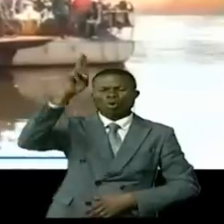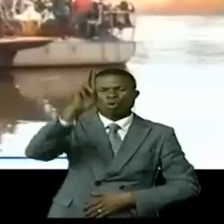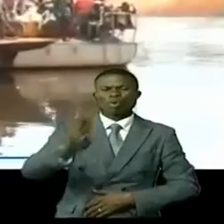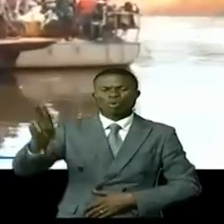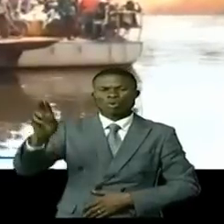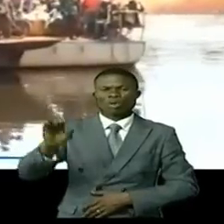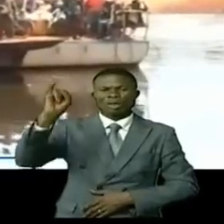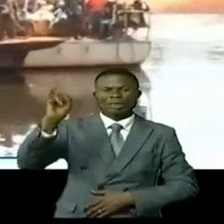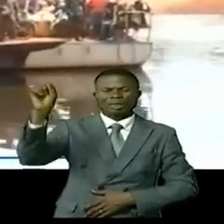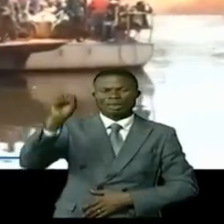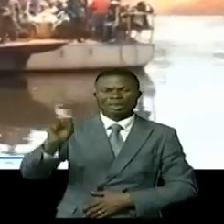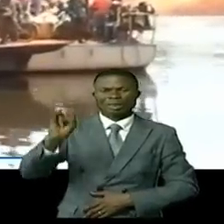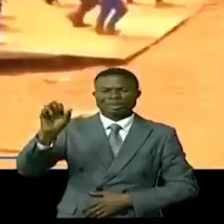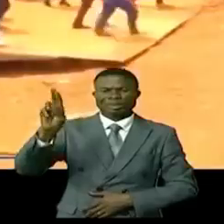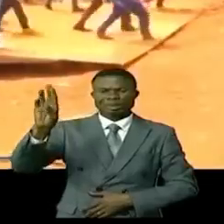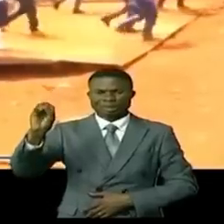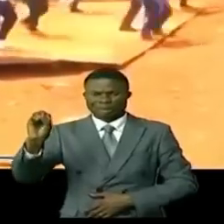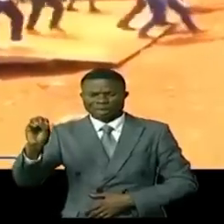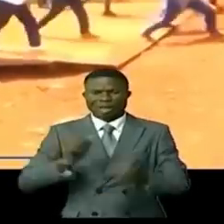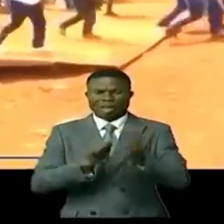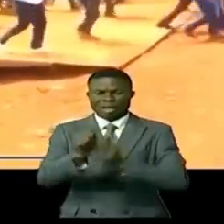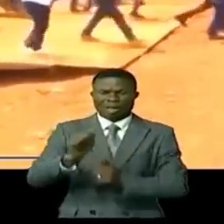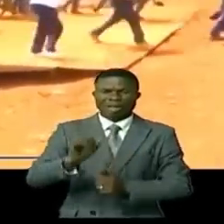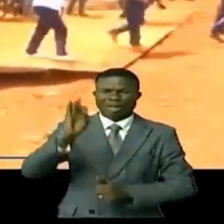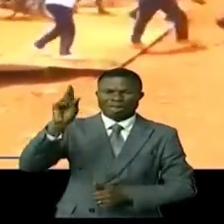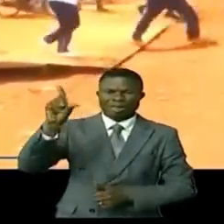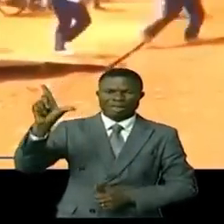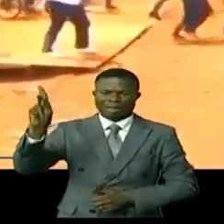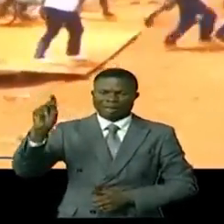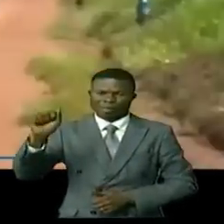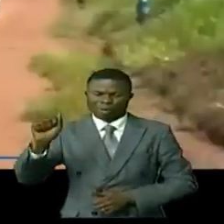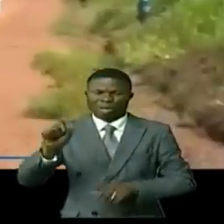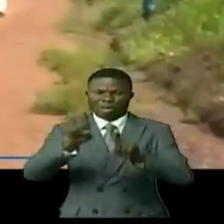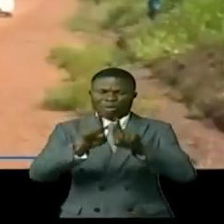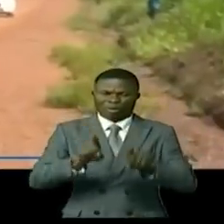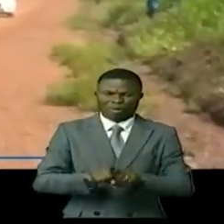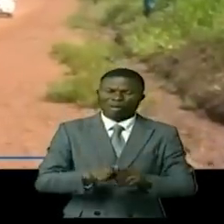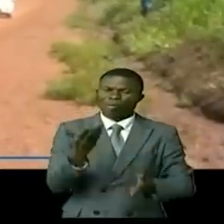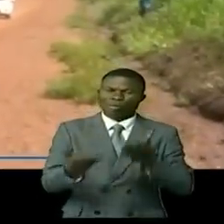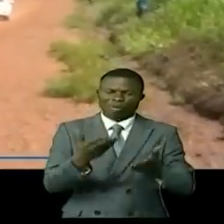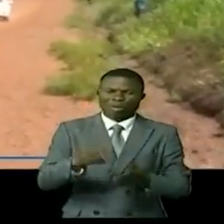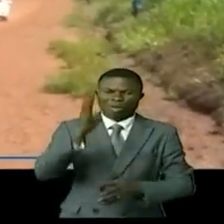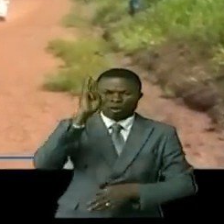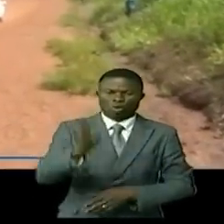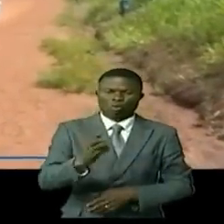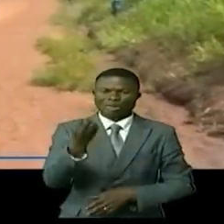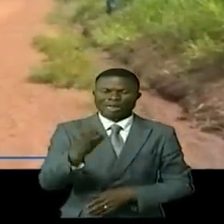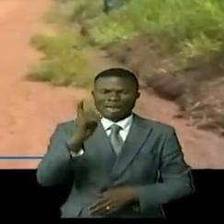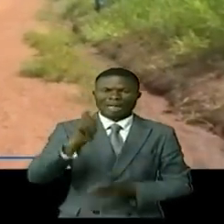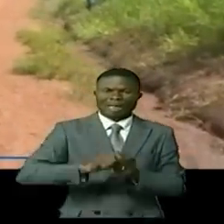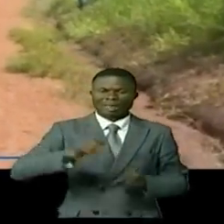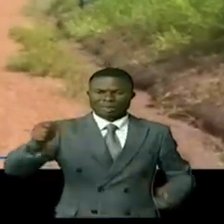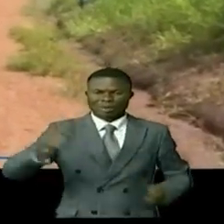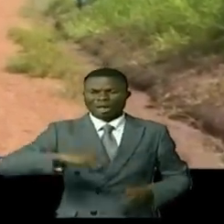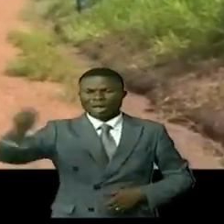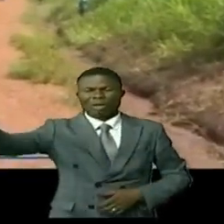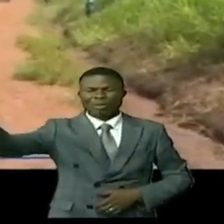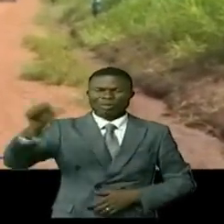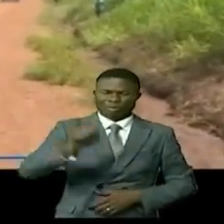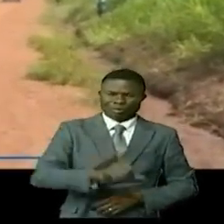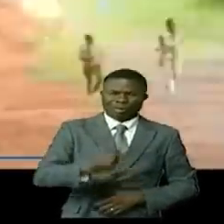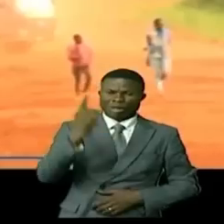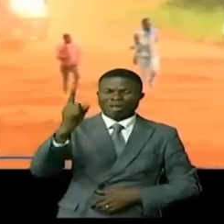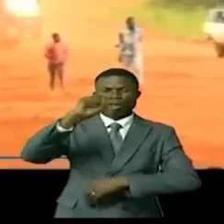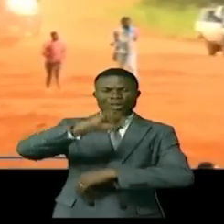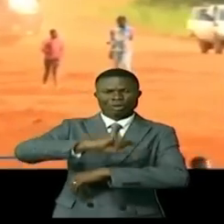d'Isiro à Bavadili, en passant par Ibambi, Bolebole et Mambati, soit 340 km en aller et retour en une